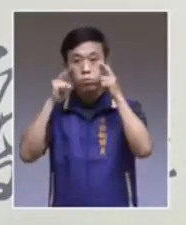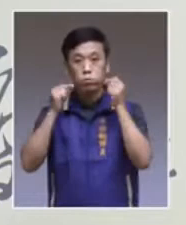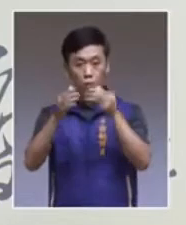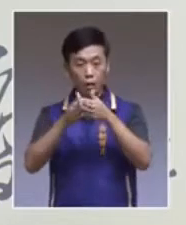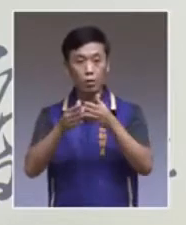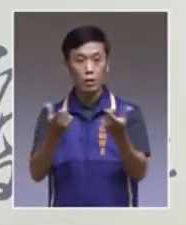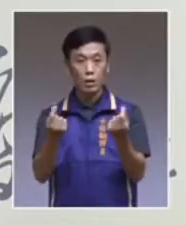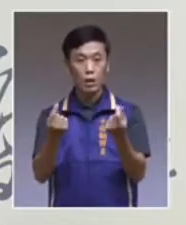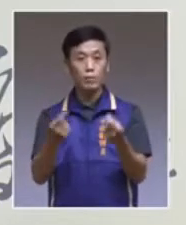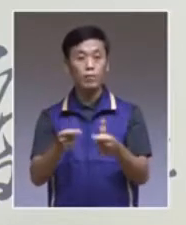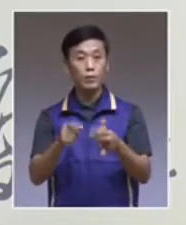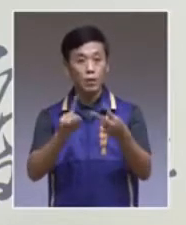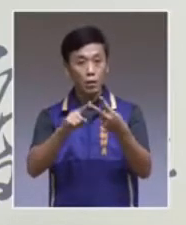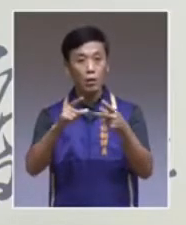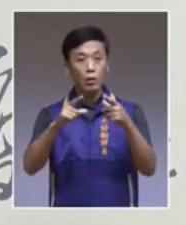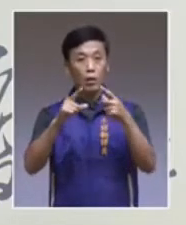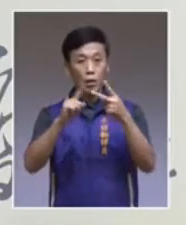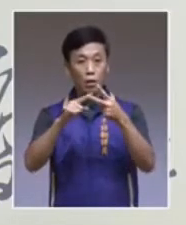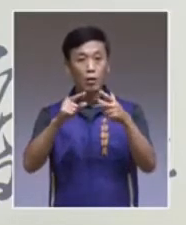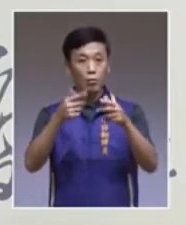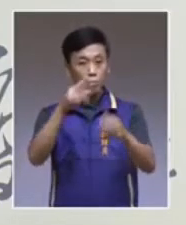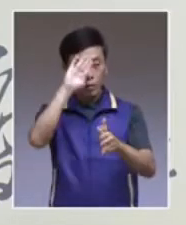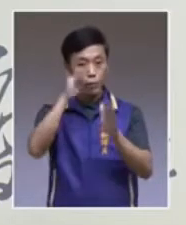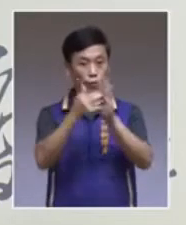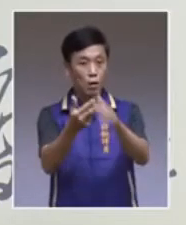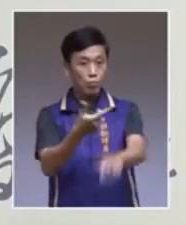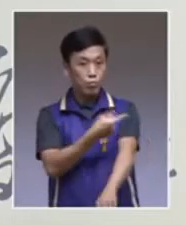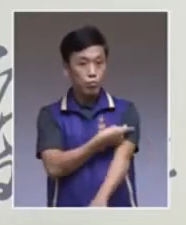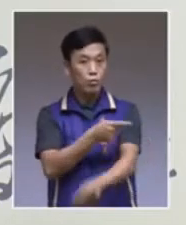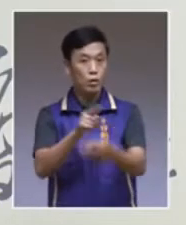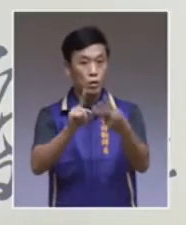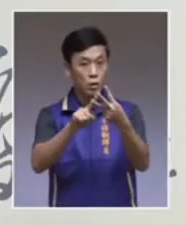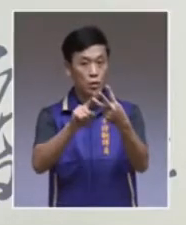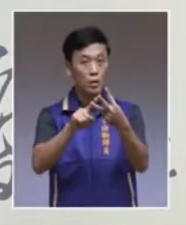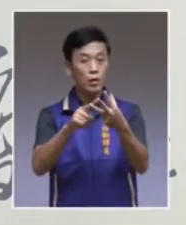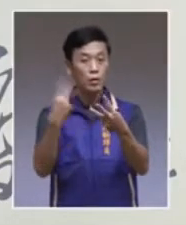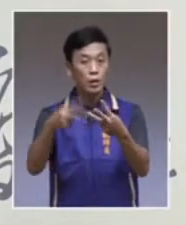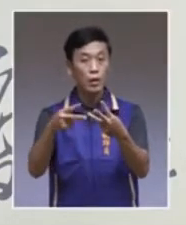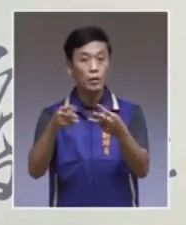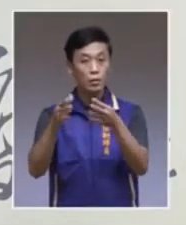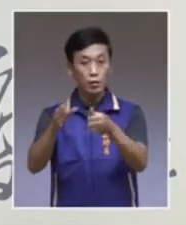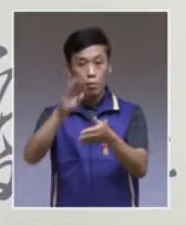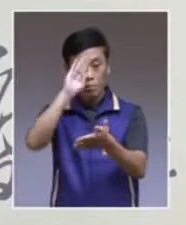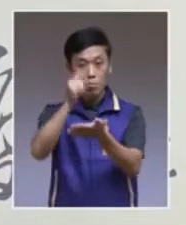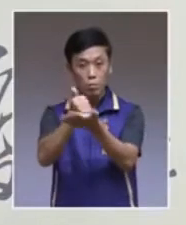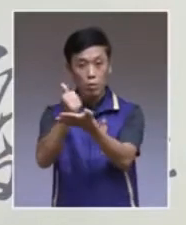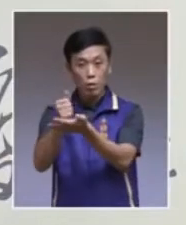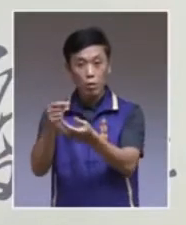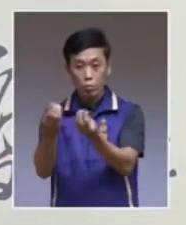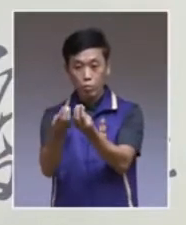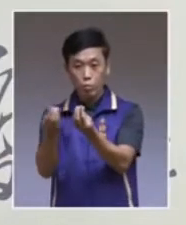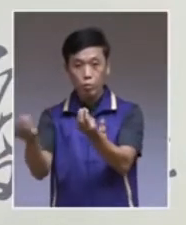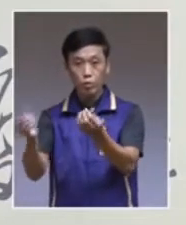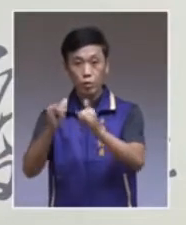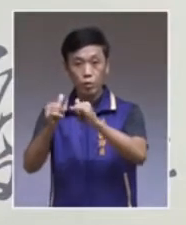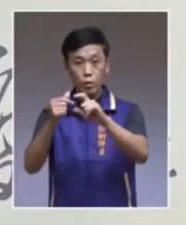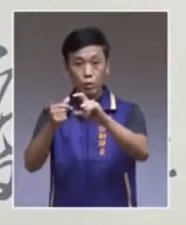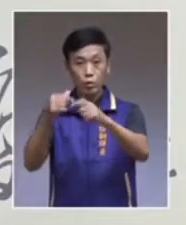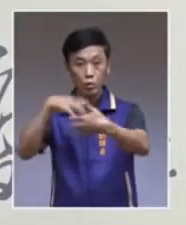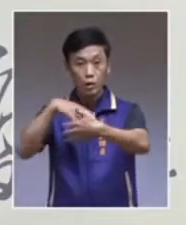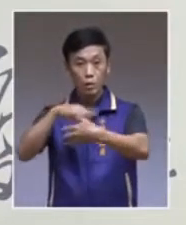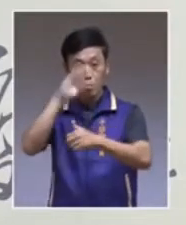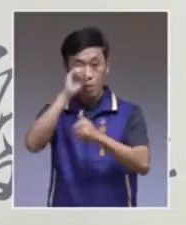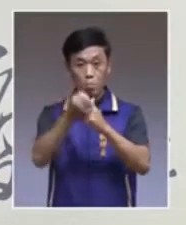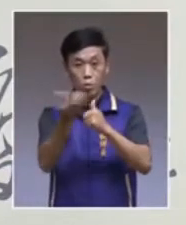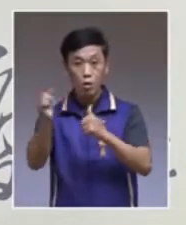罩加疫苗然后再加这个我们叫零星个案能够把它从社区找出感染源，